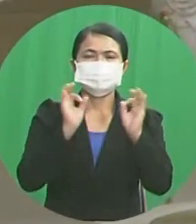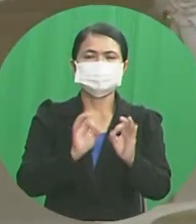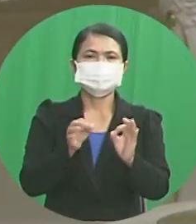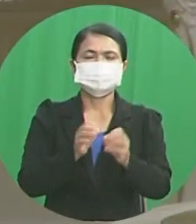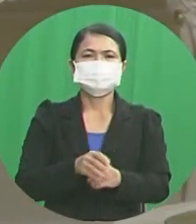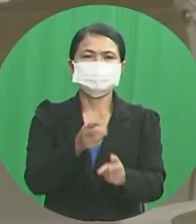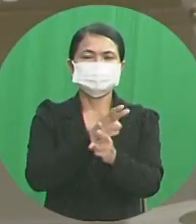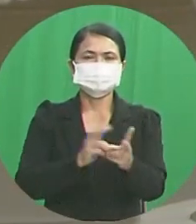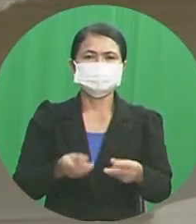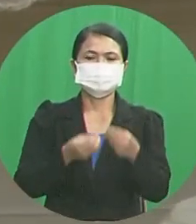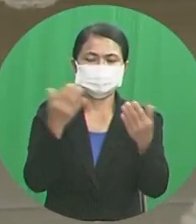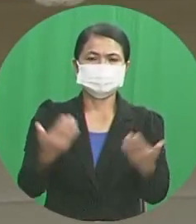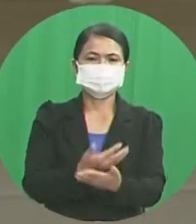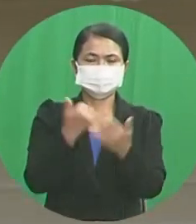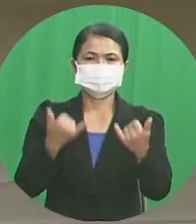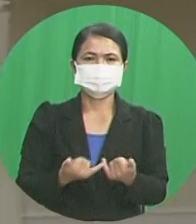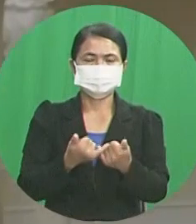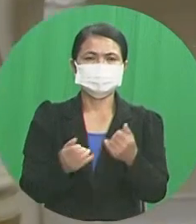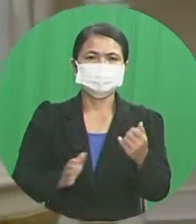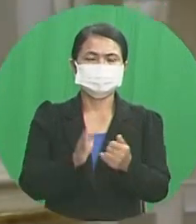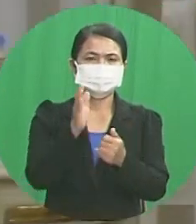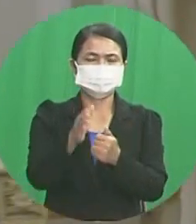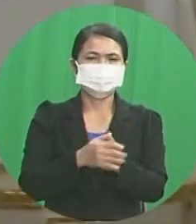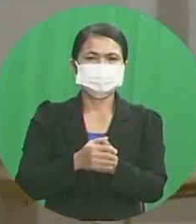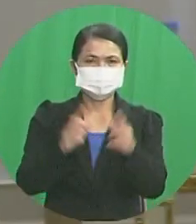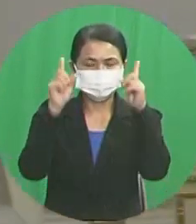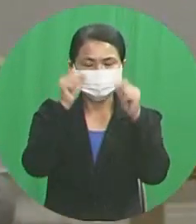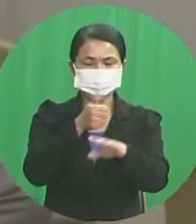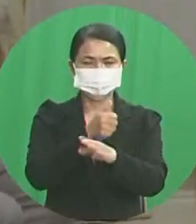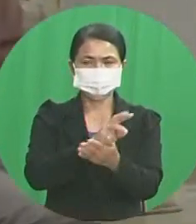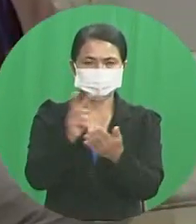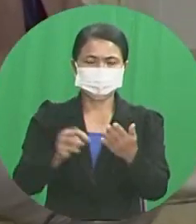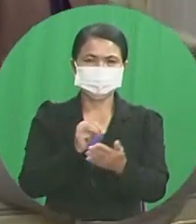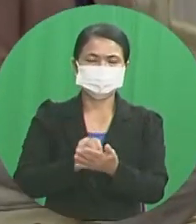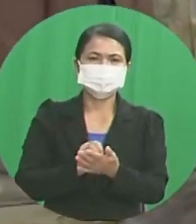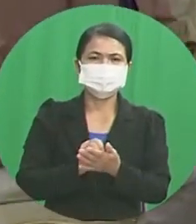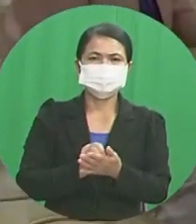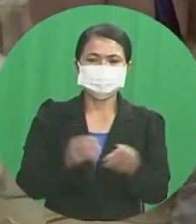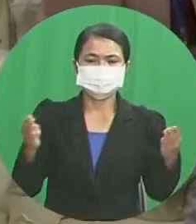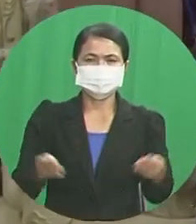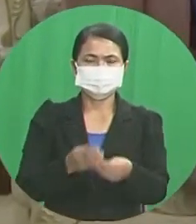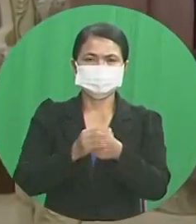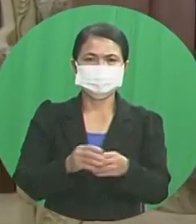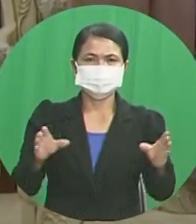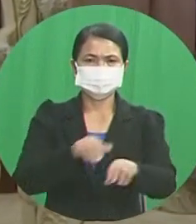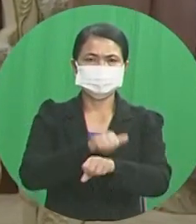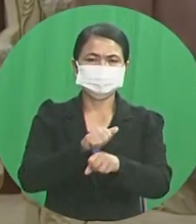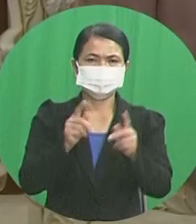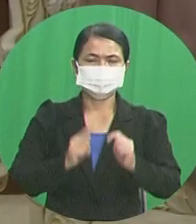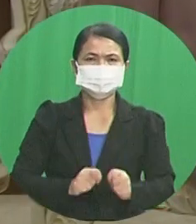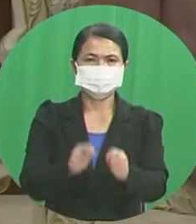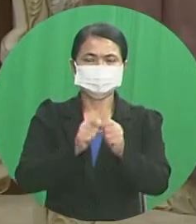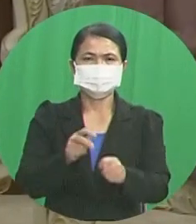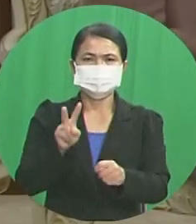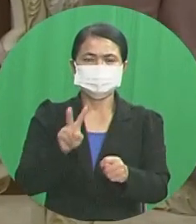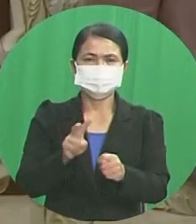ហិរញ្ញប្បទានឥតសំណងថ្មីនេះបានឆាប់រហ័សឯកឧត្តមអគ្គបដិសភាចារបានណែនាំដល់ក្រុមការងារបច្ចេកទេសទាំ